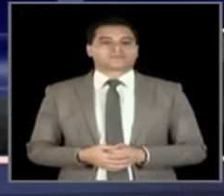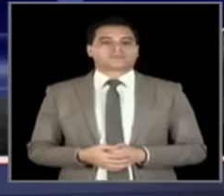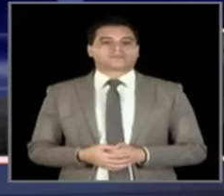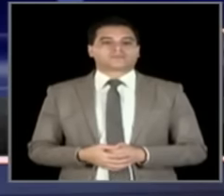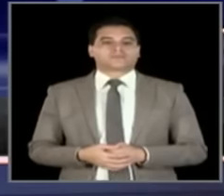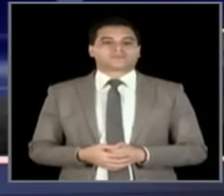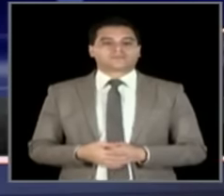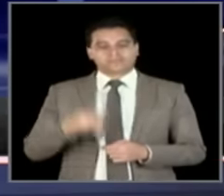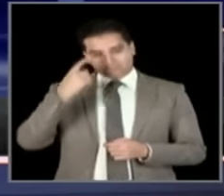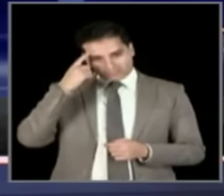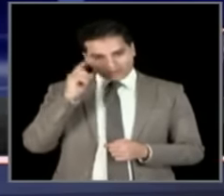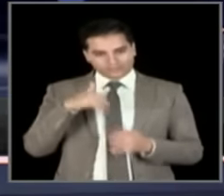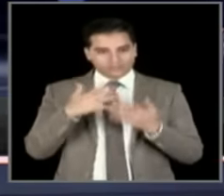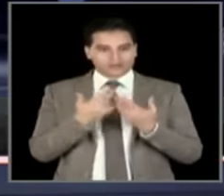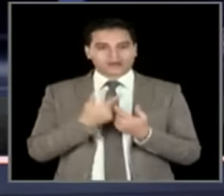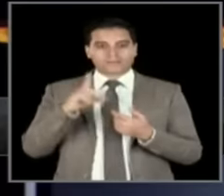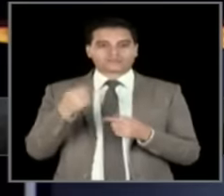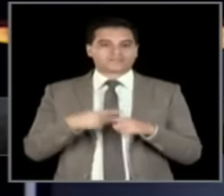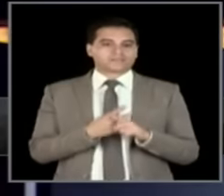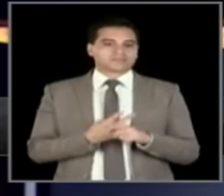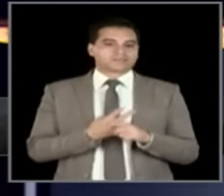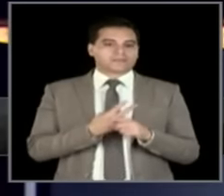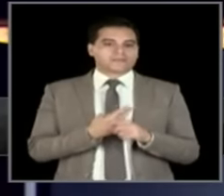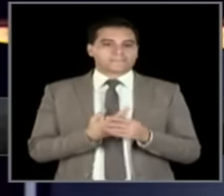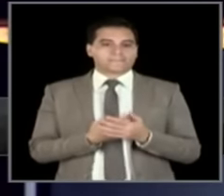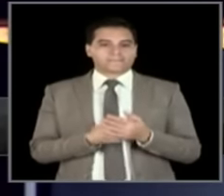باص. ما هو حاصل ضرب 15 في 7؟